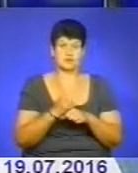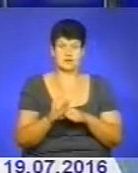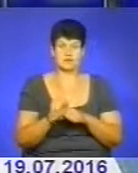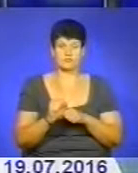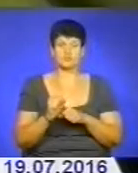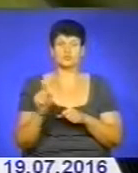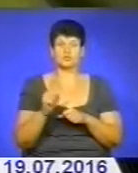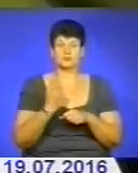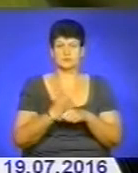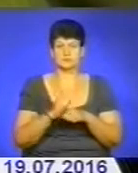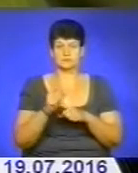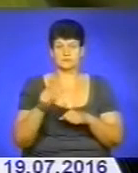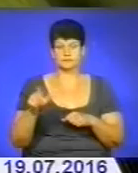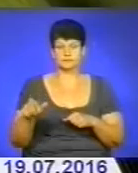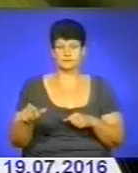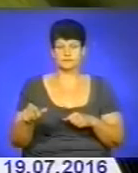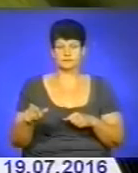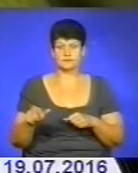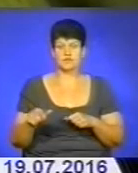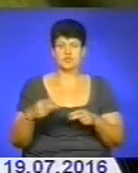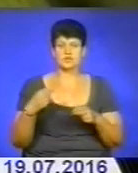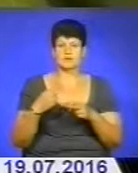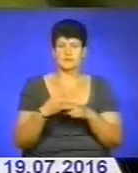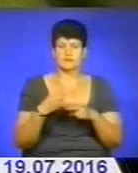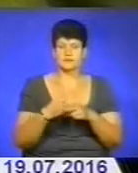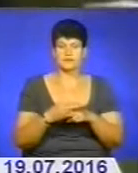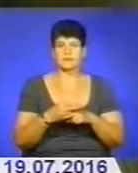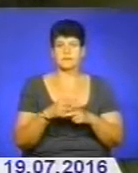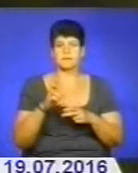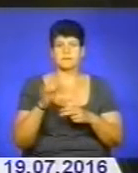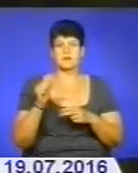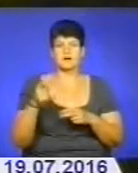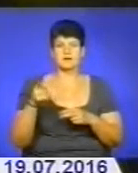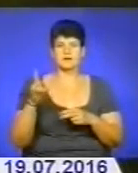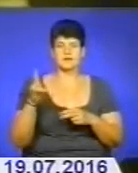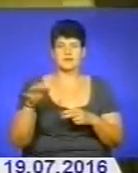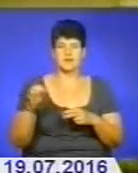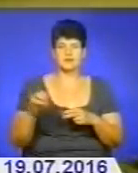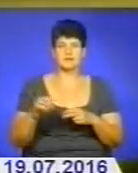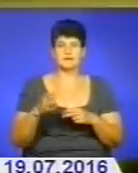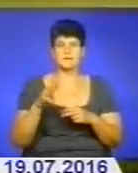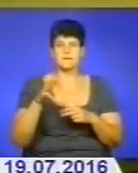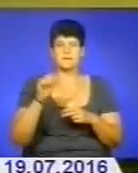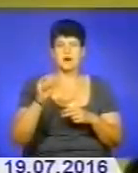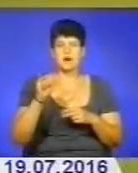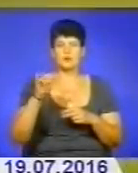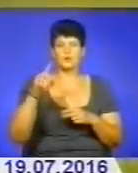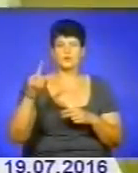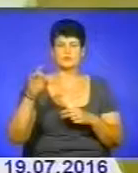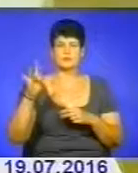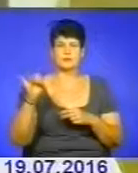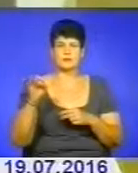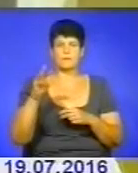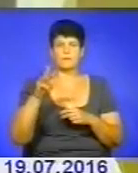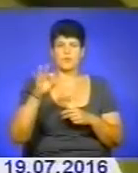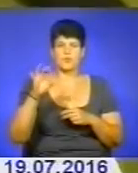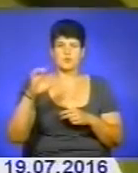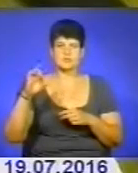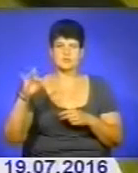сюжеті? Штиг-ножі, багнети парадні та доружниць системи Маузер, Мосіна, Арісака,